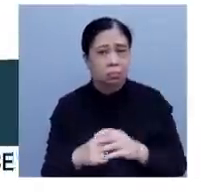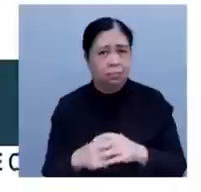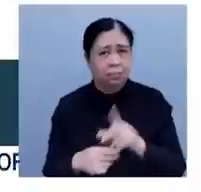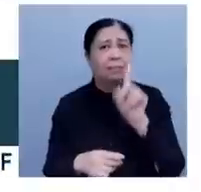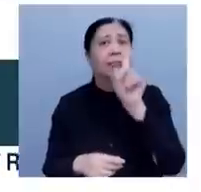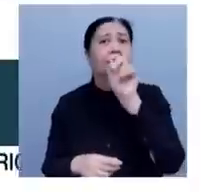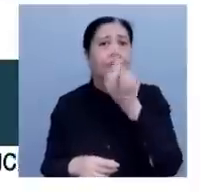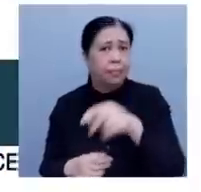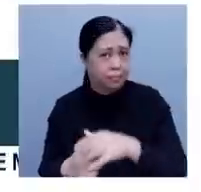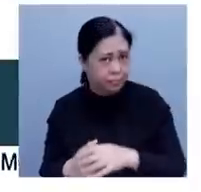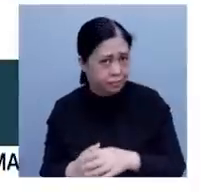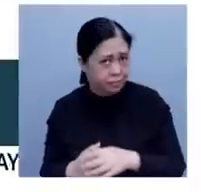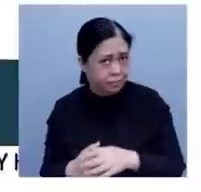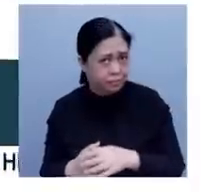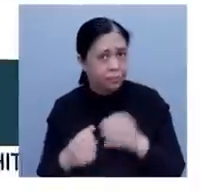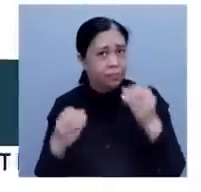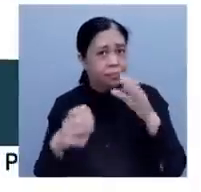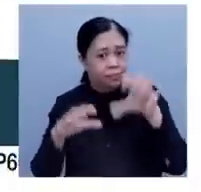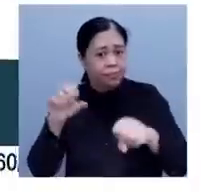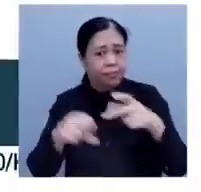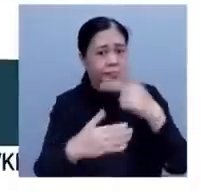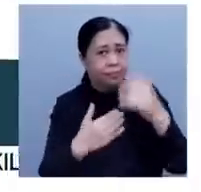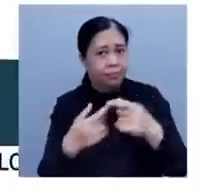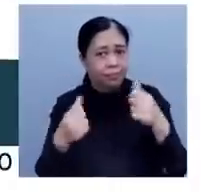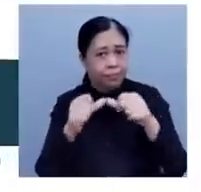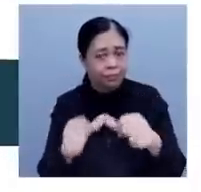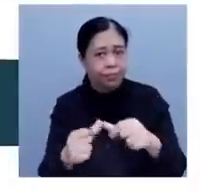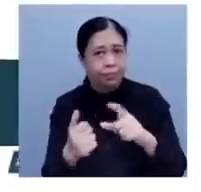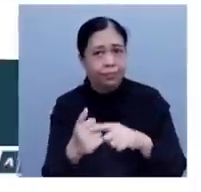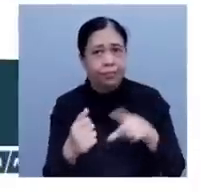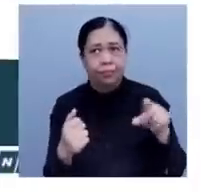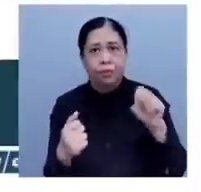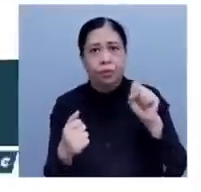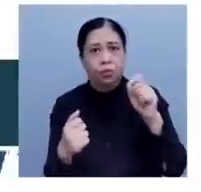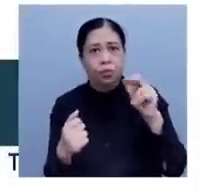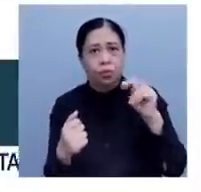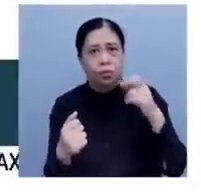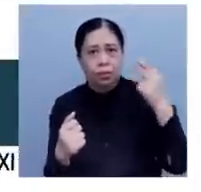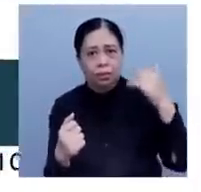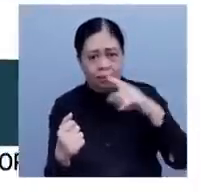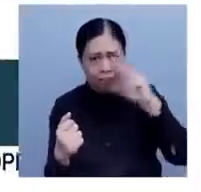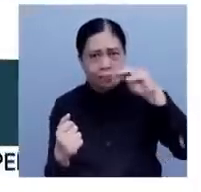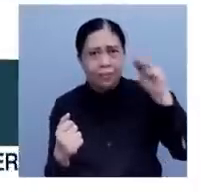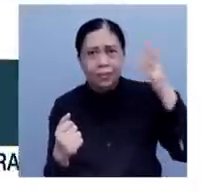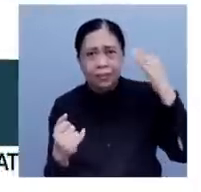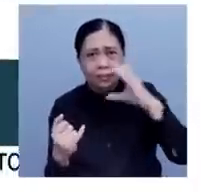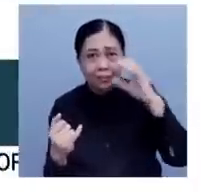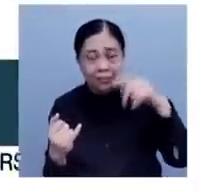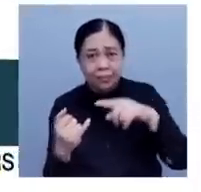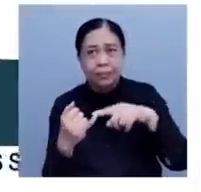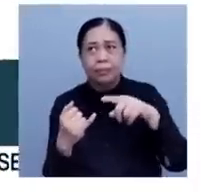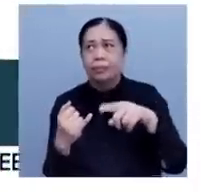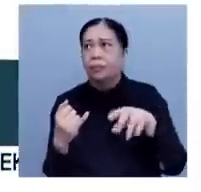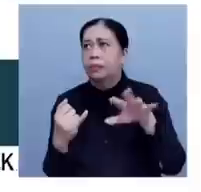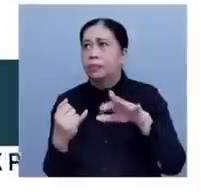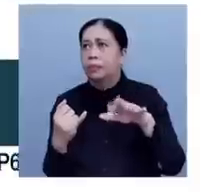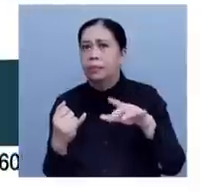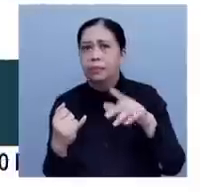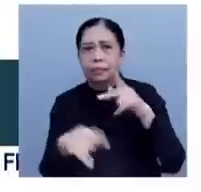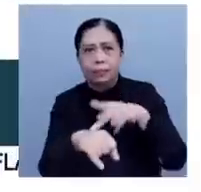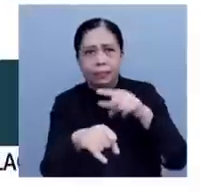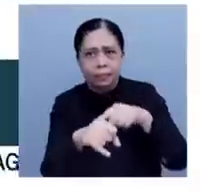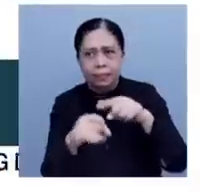ask. Ang dami na reclamation project na natuloy, yung kay Stonehill sa Manila, yung sa